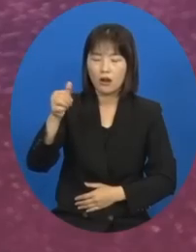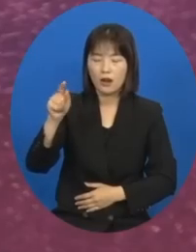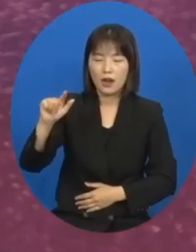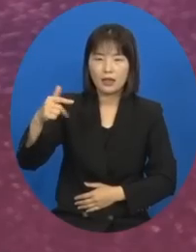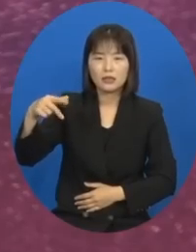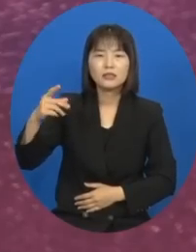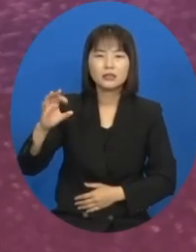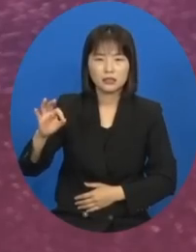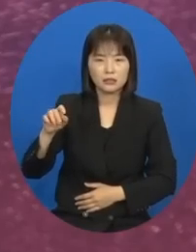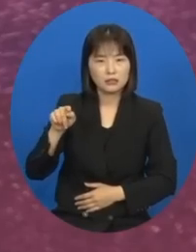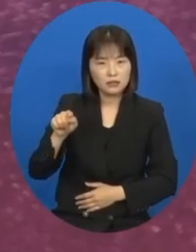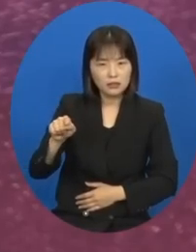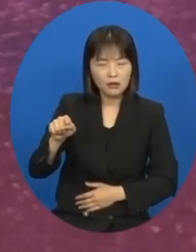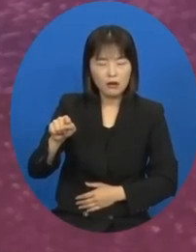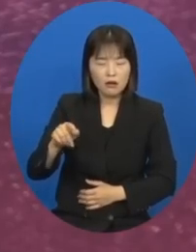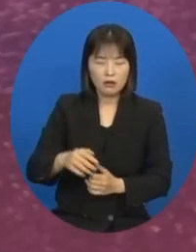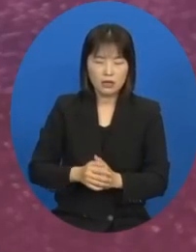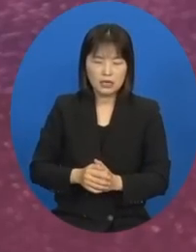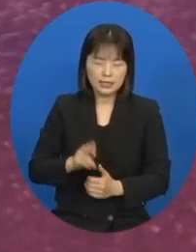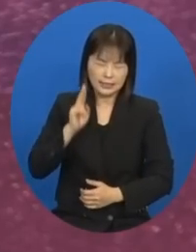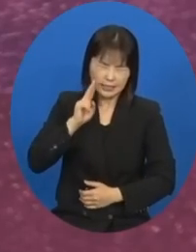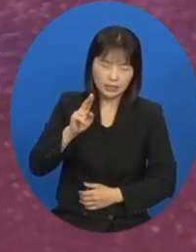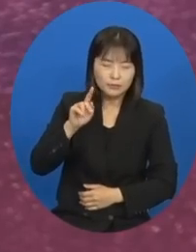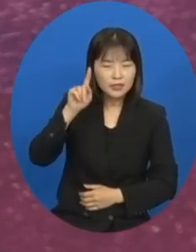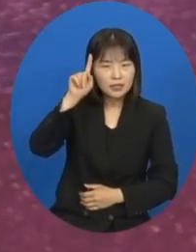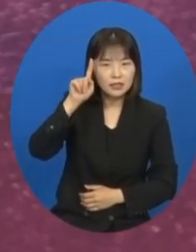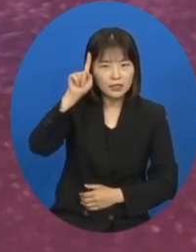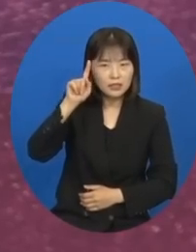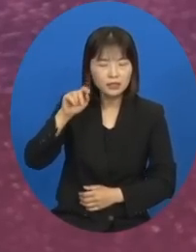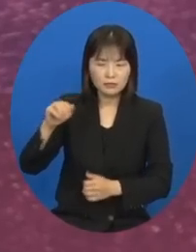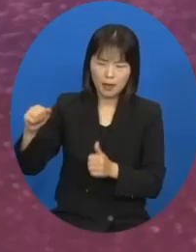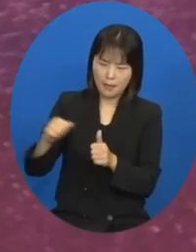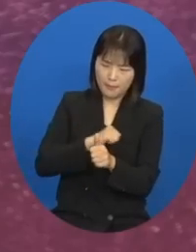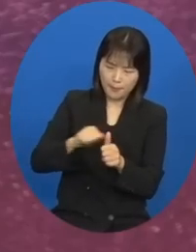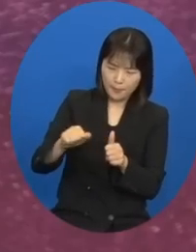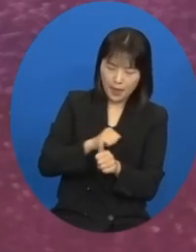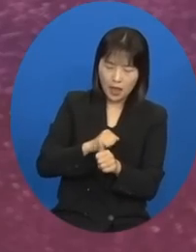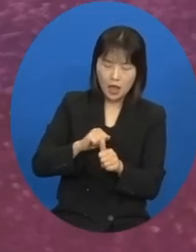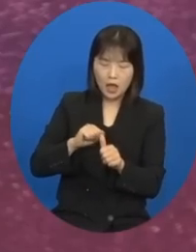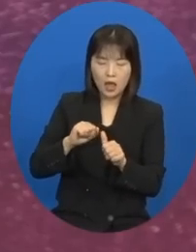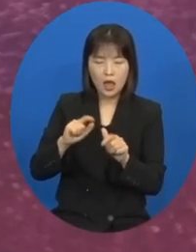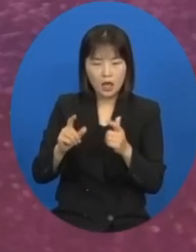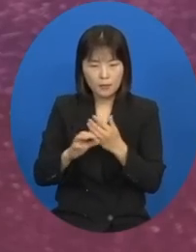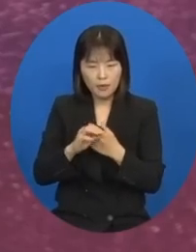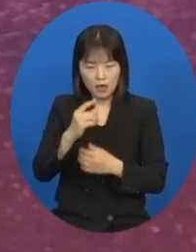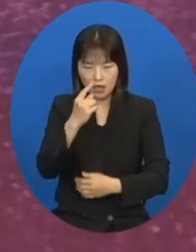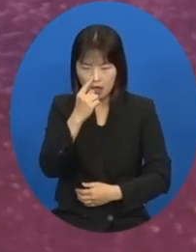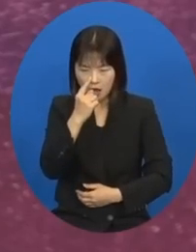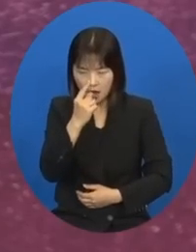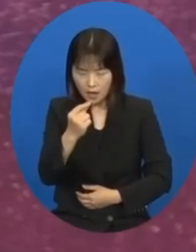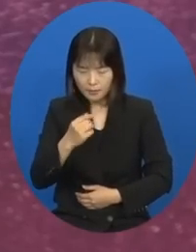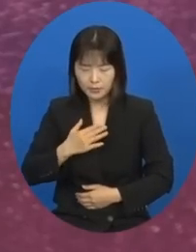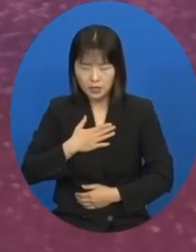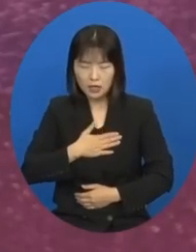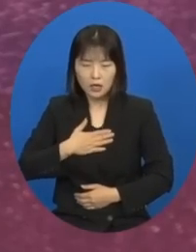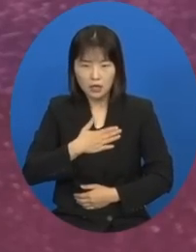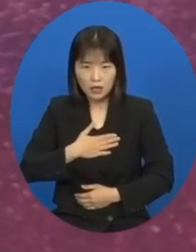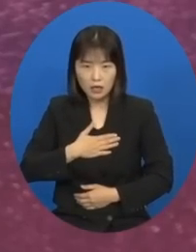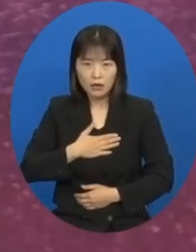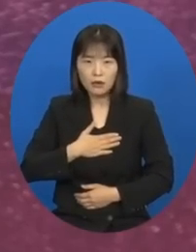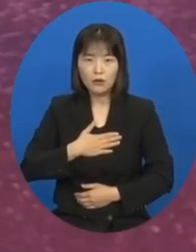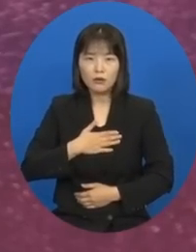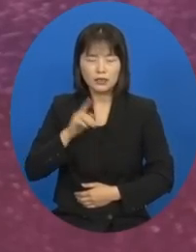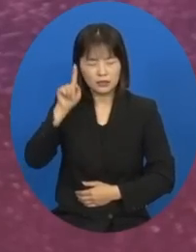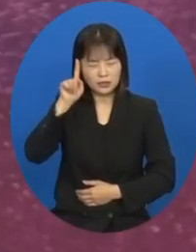스트레스 폭력을 당했거나 아니면 극도로 너무 예민하거나 감정적으로 정서적으로 너무 극심한